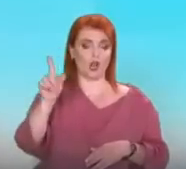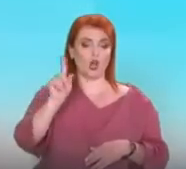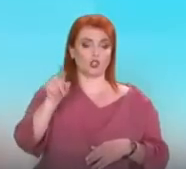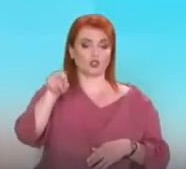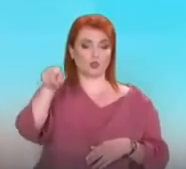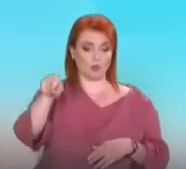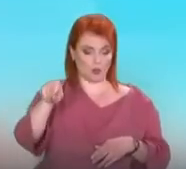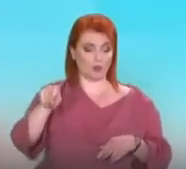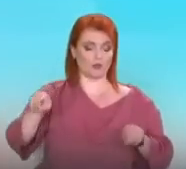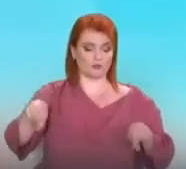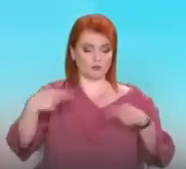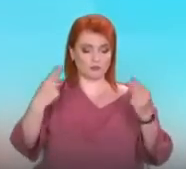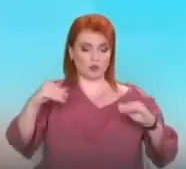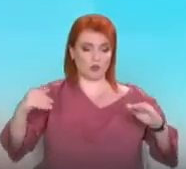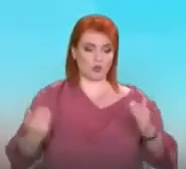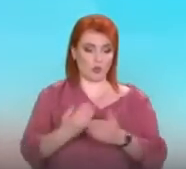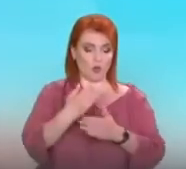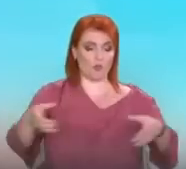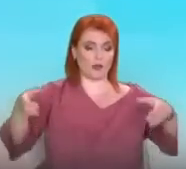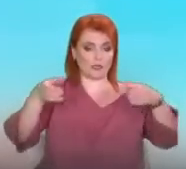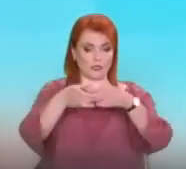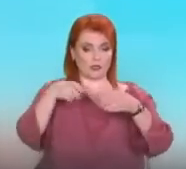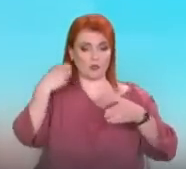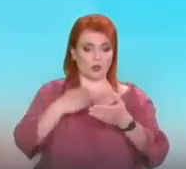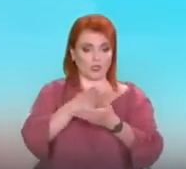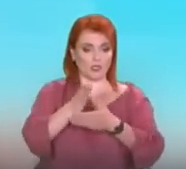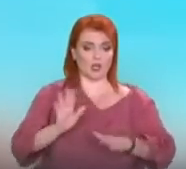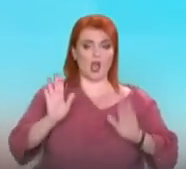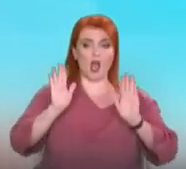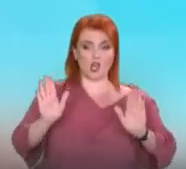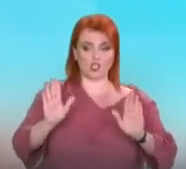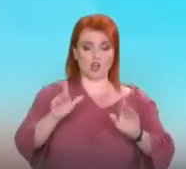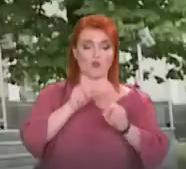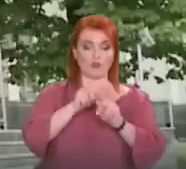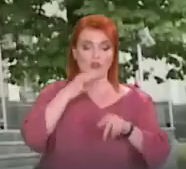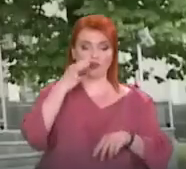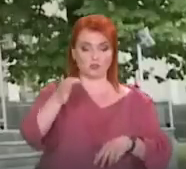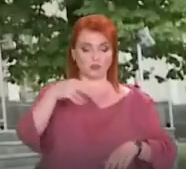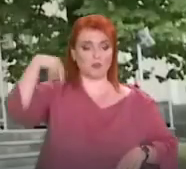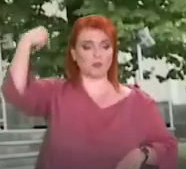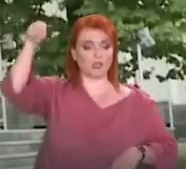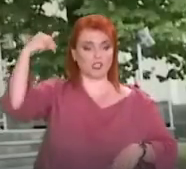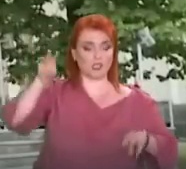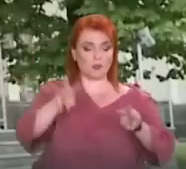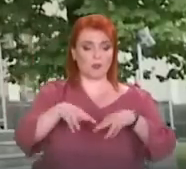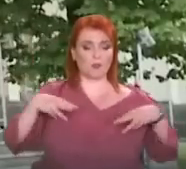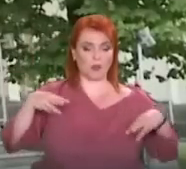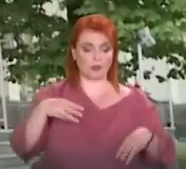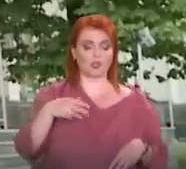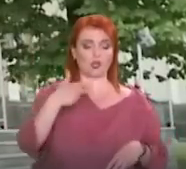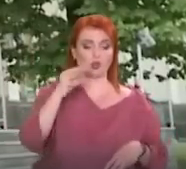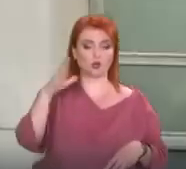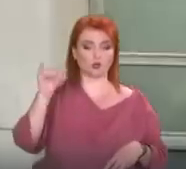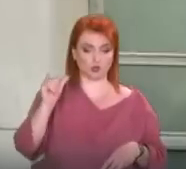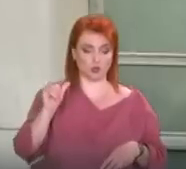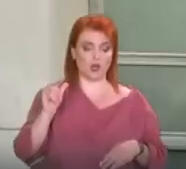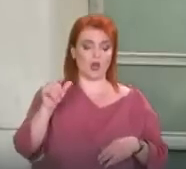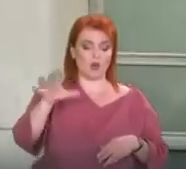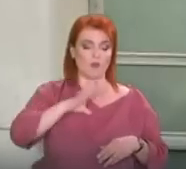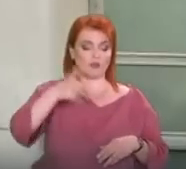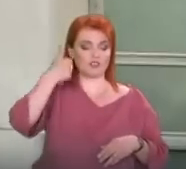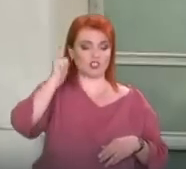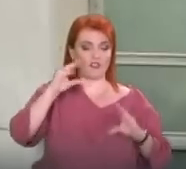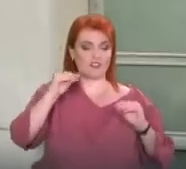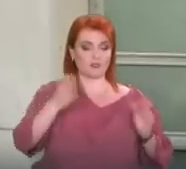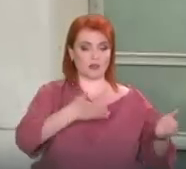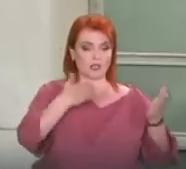fost făcută de președintele Parlamentului Igor Grosu la un post de televiziune. Grosu afirmă că autoritățile vor continua prin toate acțiunile sale pentru a